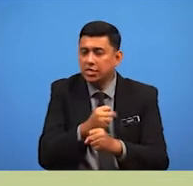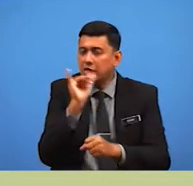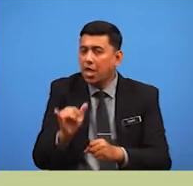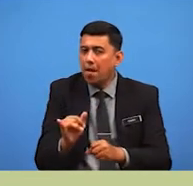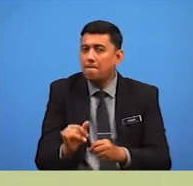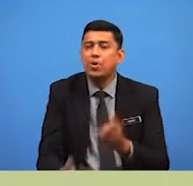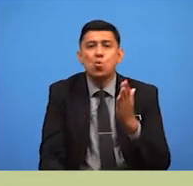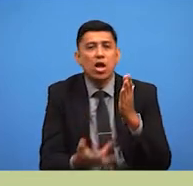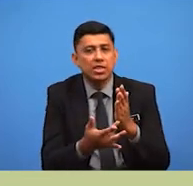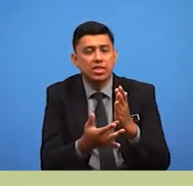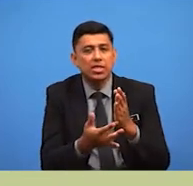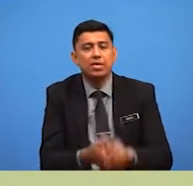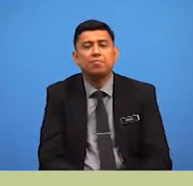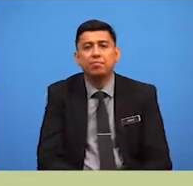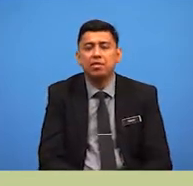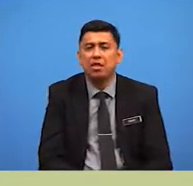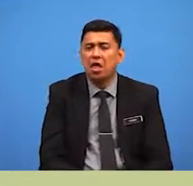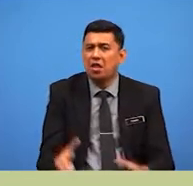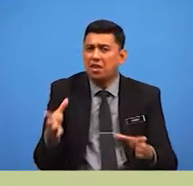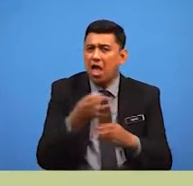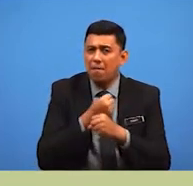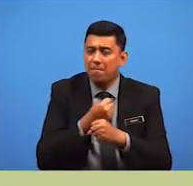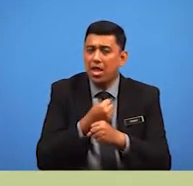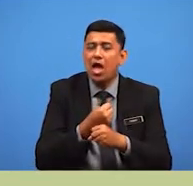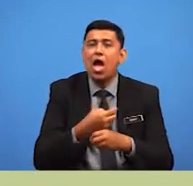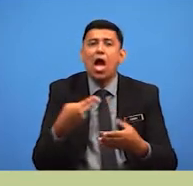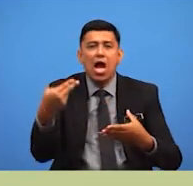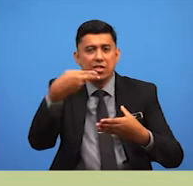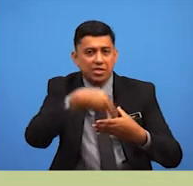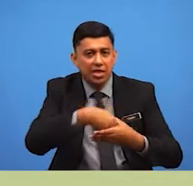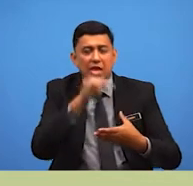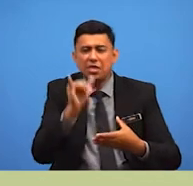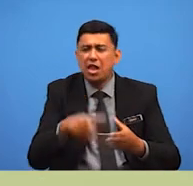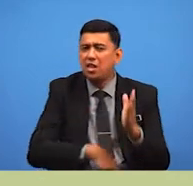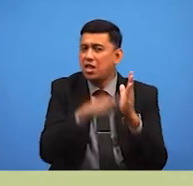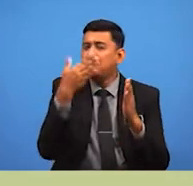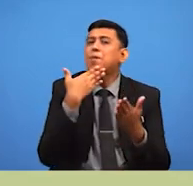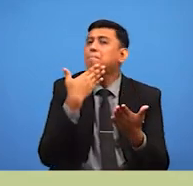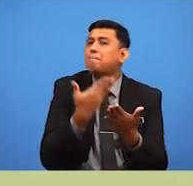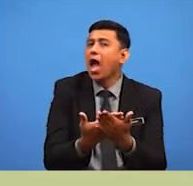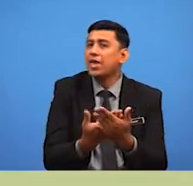berkualiti bagi mencapai hasil yang lebih baik.